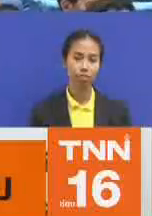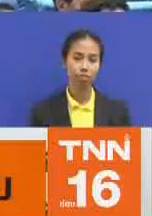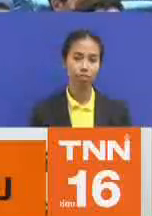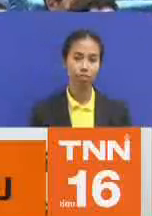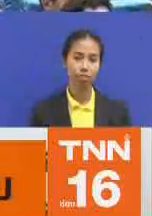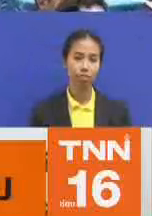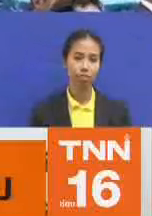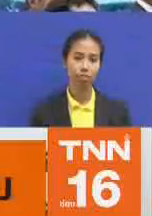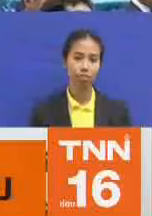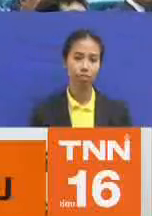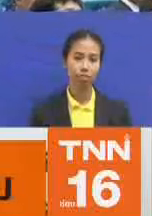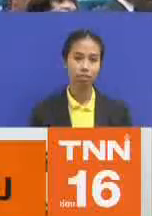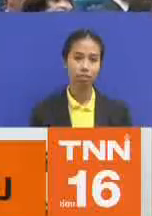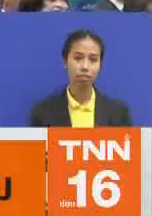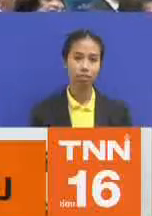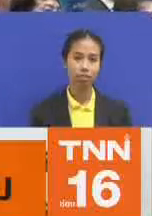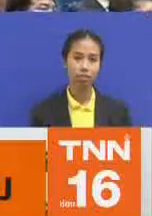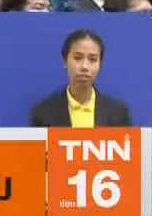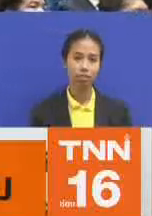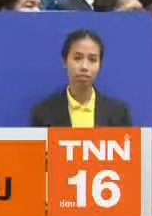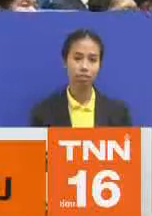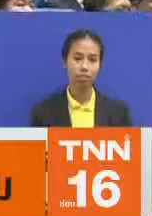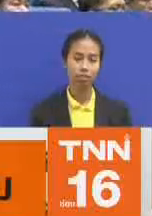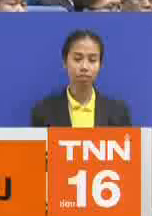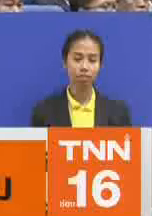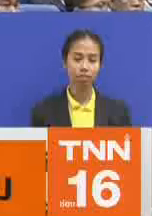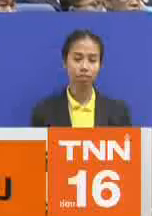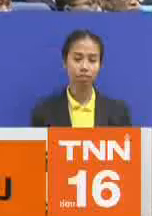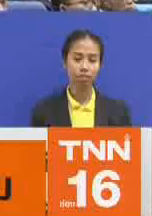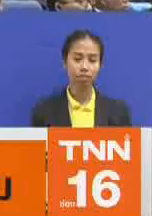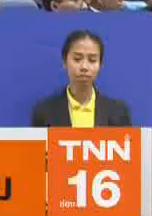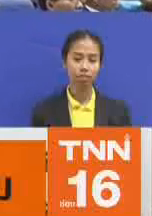จึงเดินออกมาทั้งพักเพื่อลงมารับประทานอาหารพร้อมกันทั้งหมดครับ